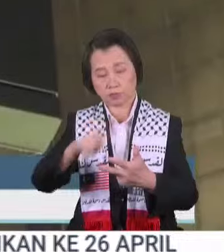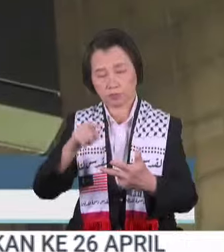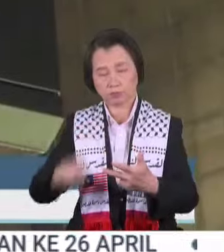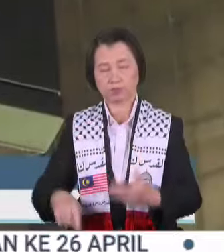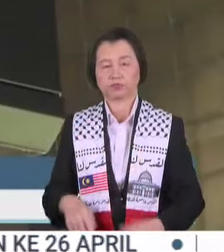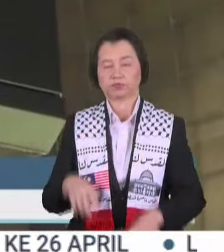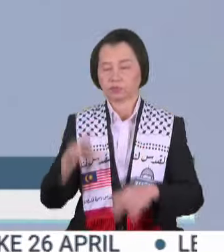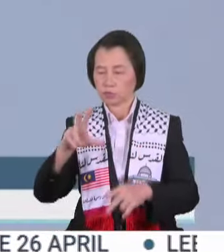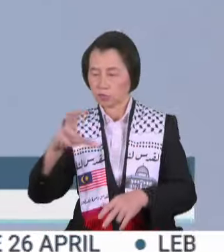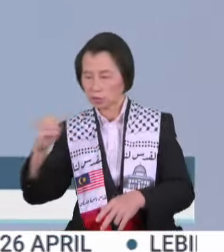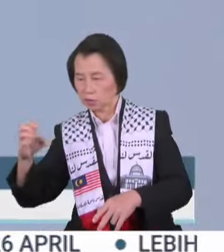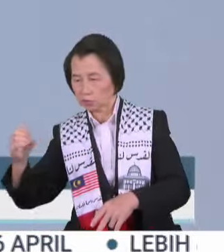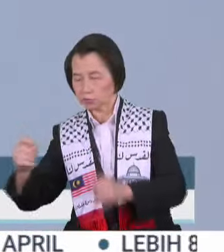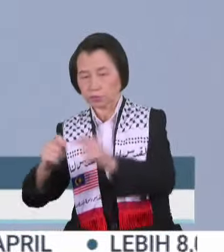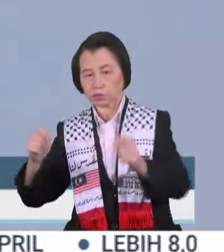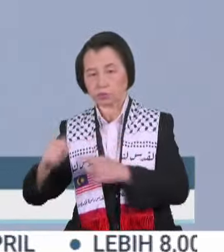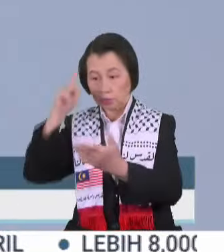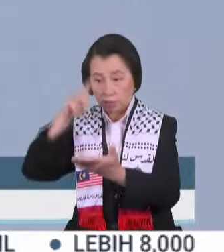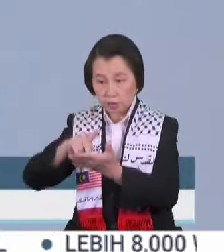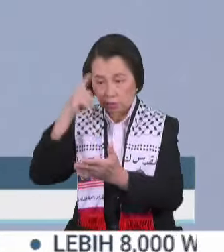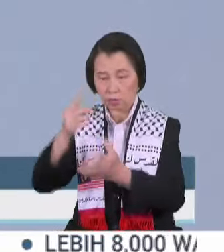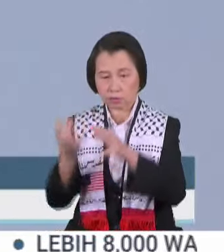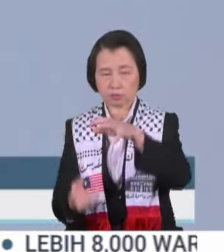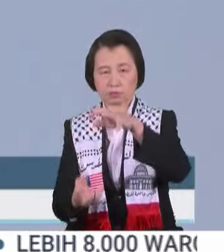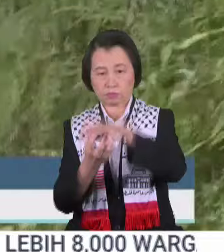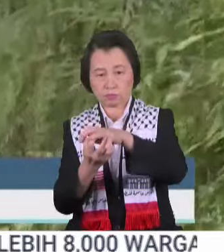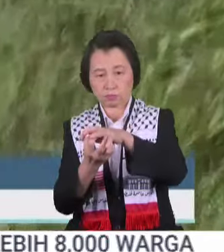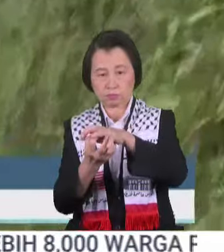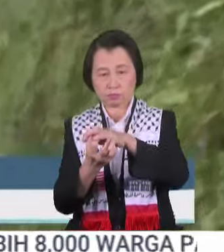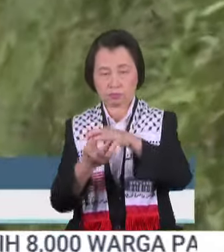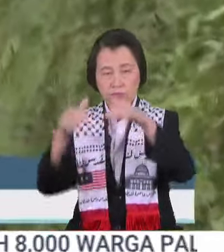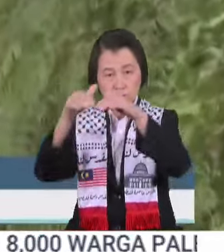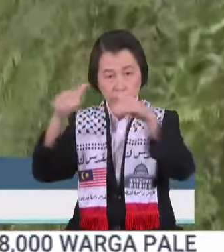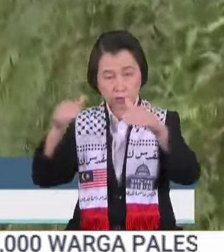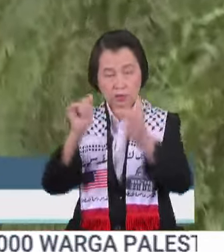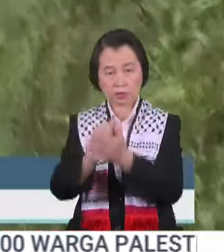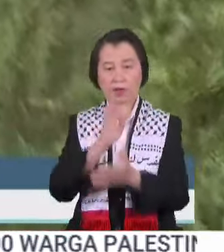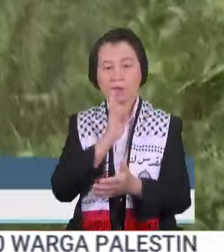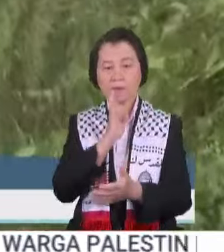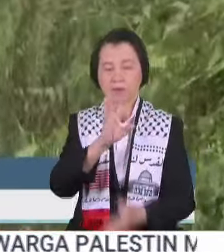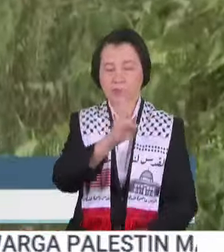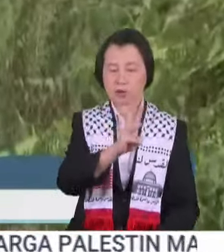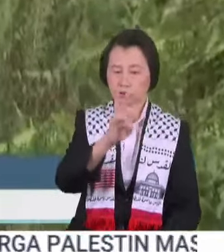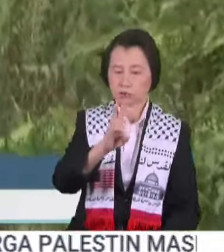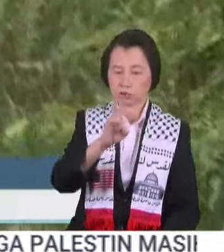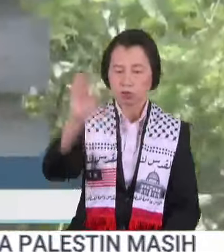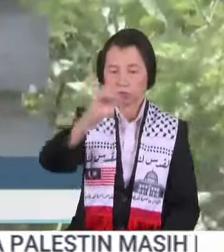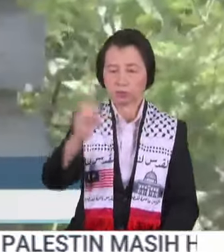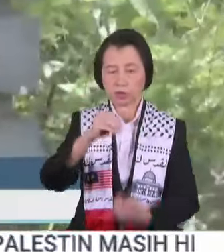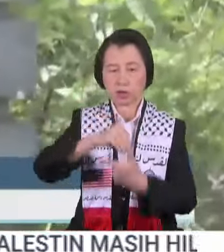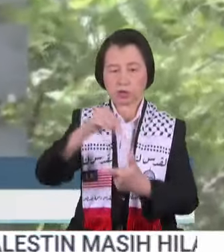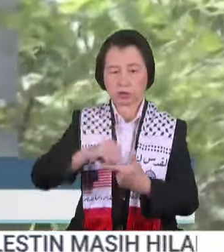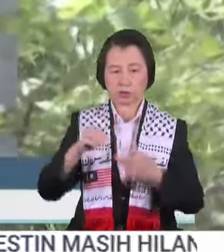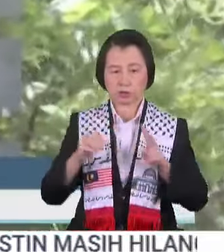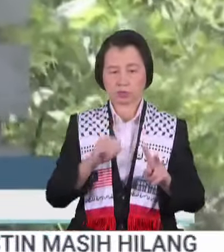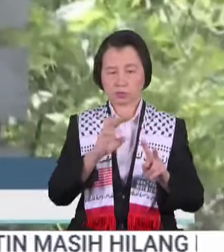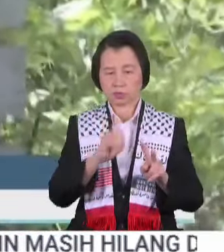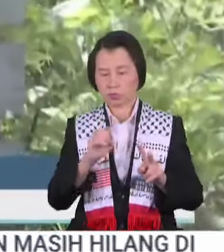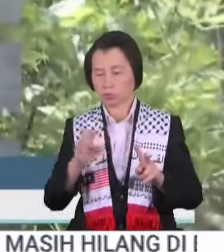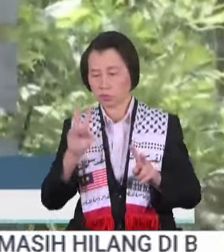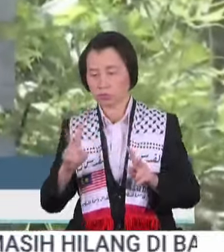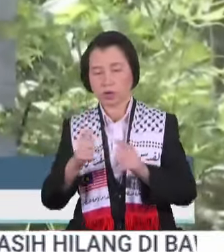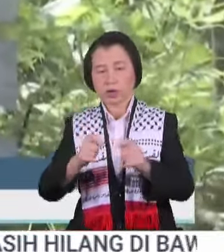300 lokasi dikenal pasti bagi pemasangan VSAT Starlink. Jelasnya 67% atau 202